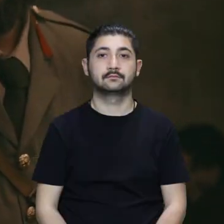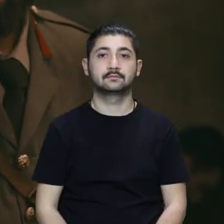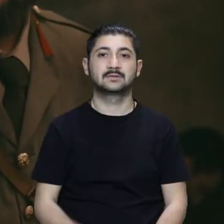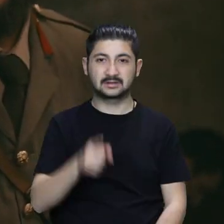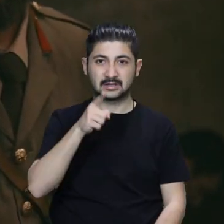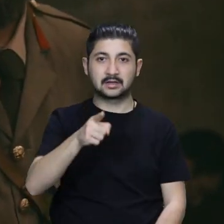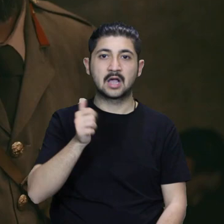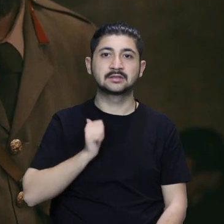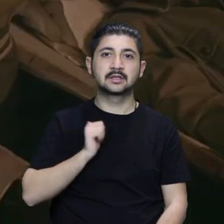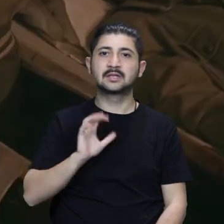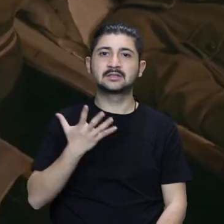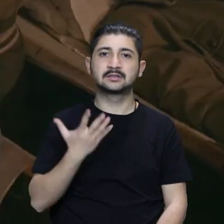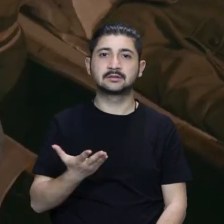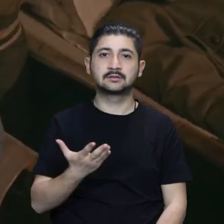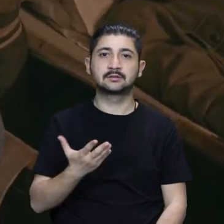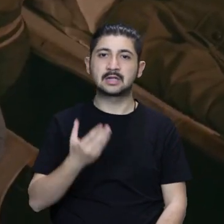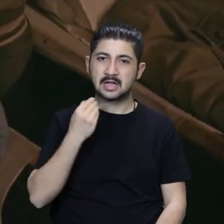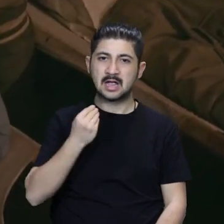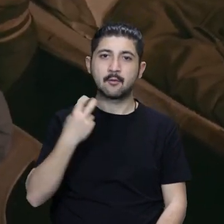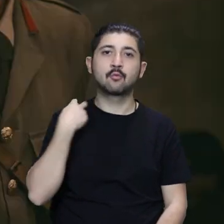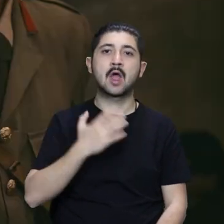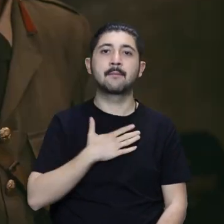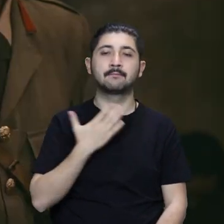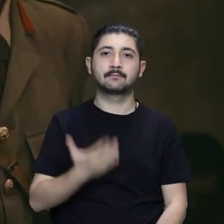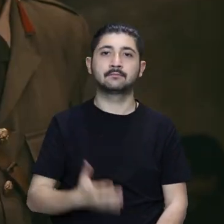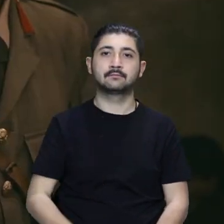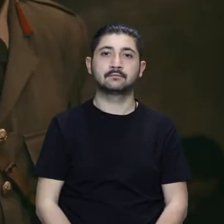Sen asker nasılsın? İyiyim komutanım.